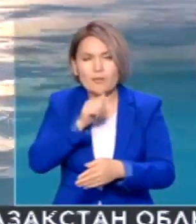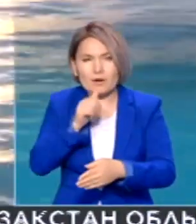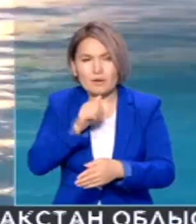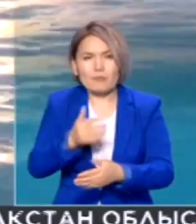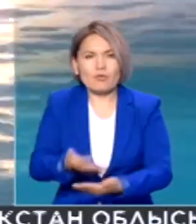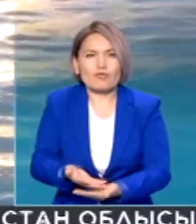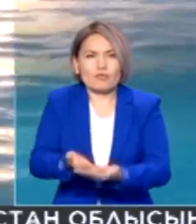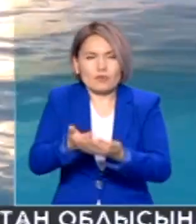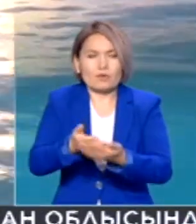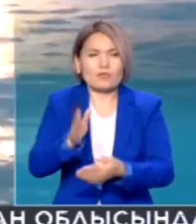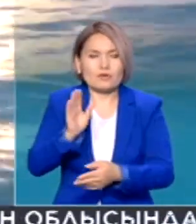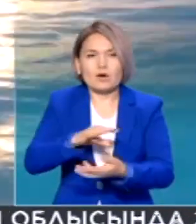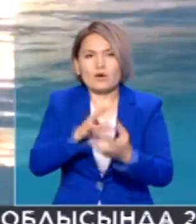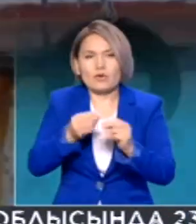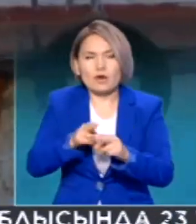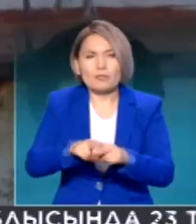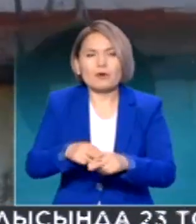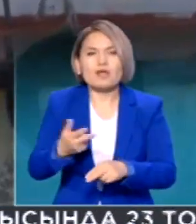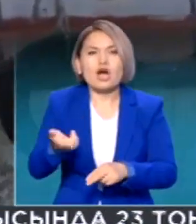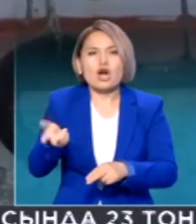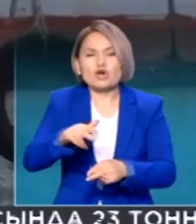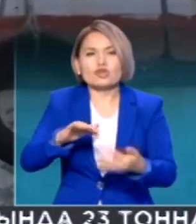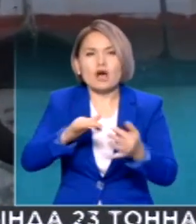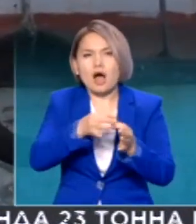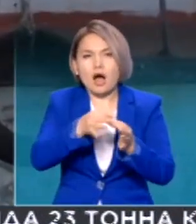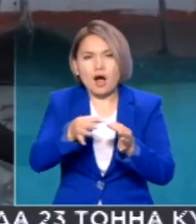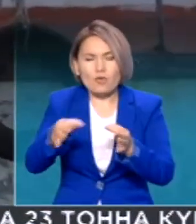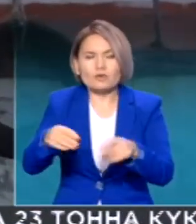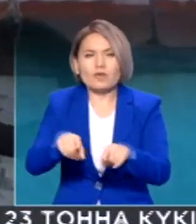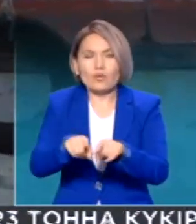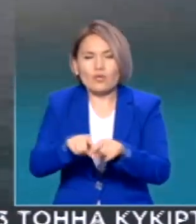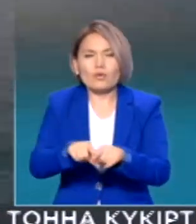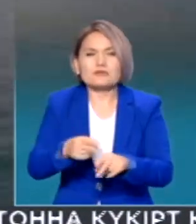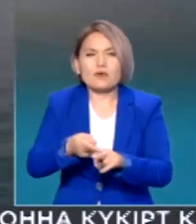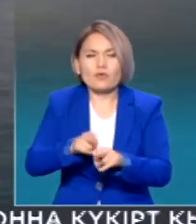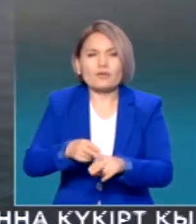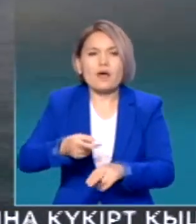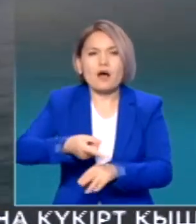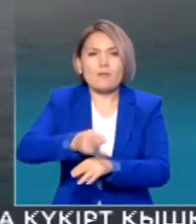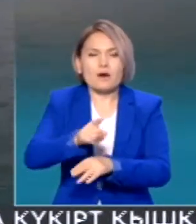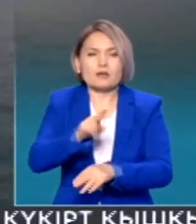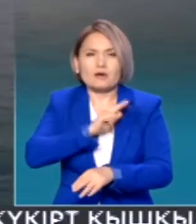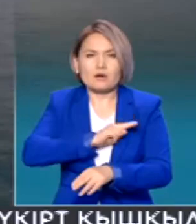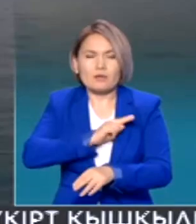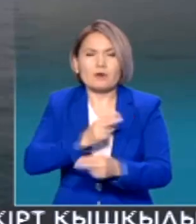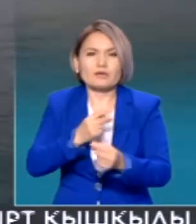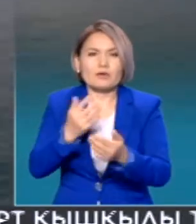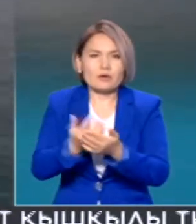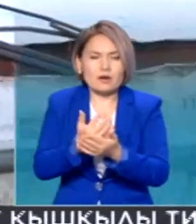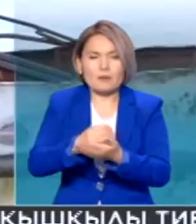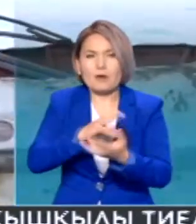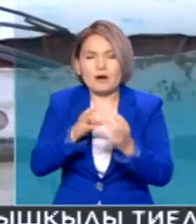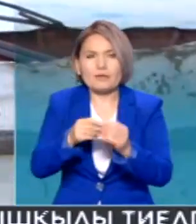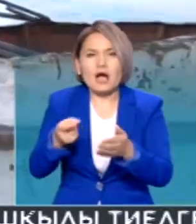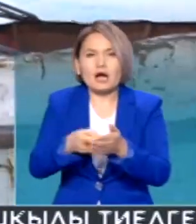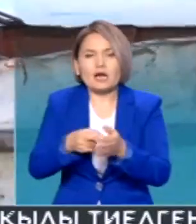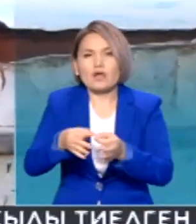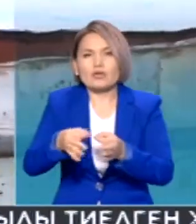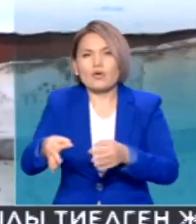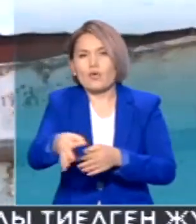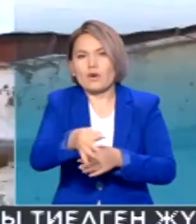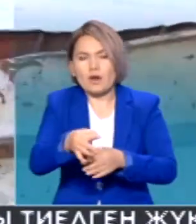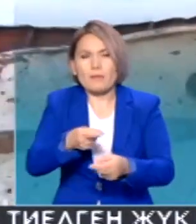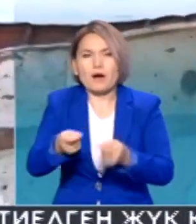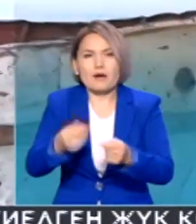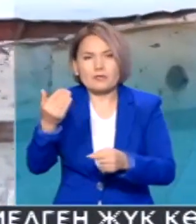Балқаш көлінің Жетісу облысына қарасты бөлігінде үш ауылдың жанбағысы балық. Солардың қатарында Қарақұм деген ауыл бар. Елді мекен Қарағанды облысы аумағында орналасқанымен